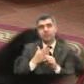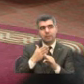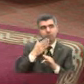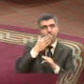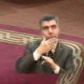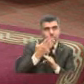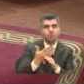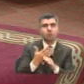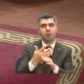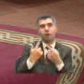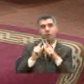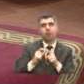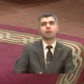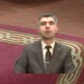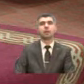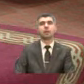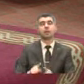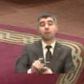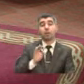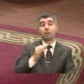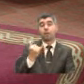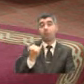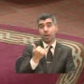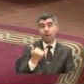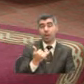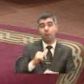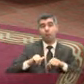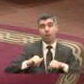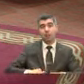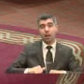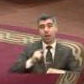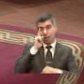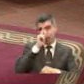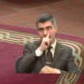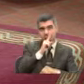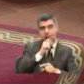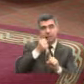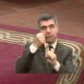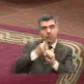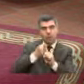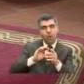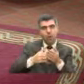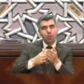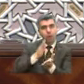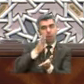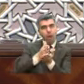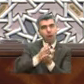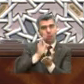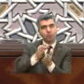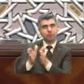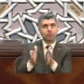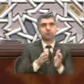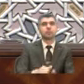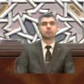أعتقد أن هذه البطاقة ستكون مفيدة، وأن الوزارة عازمة على استكمال هذا الملف وأخذه بجدية. شكرا. شكرا